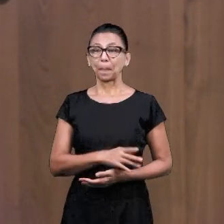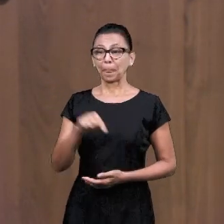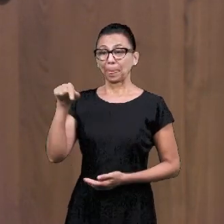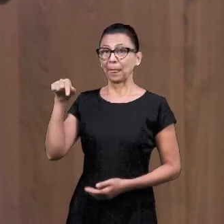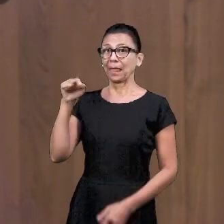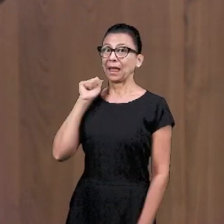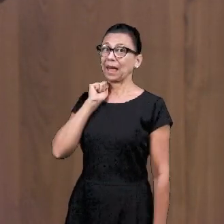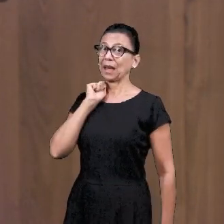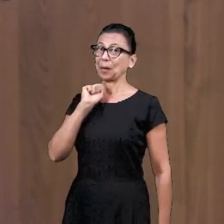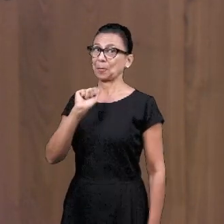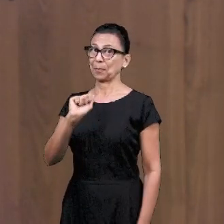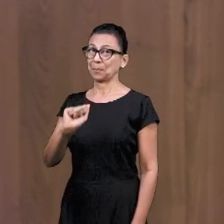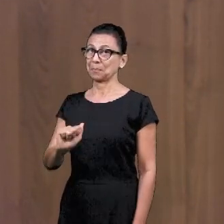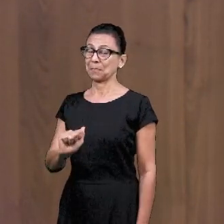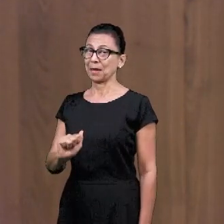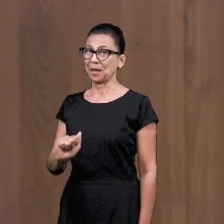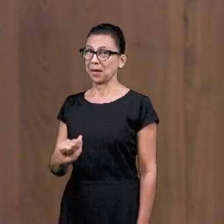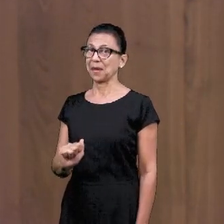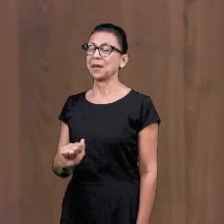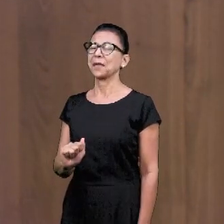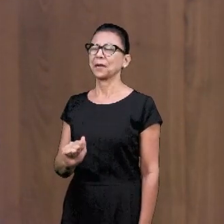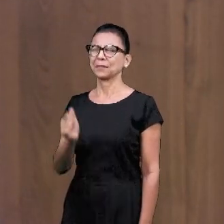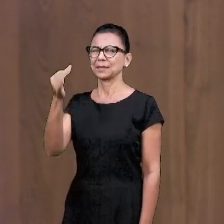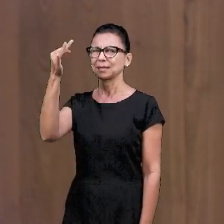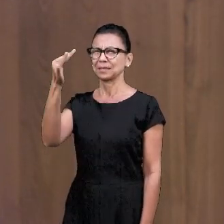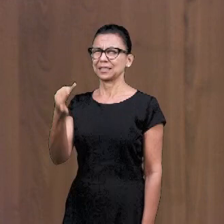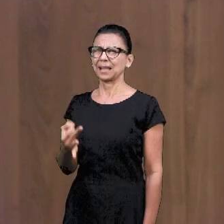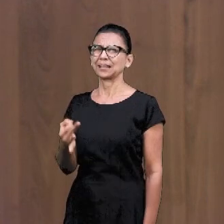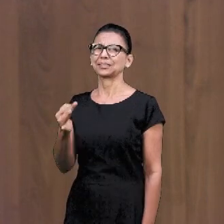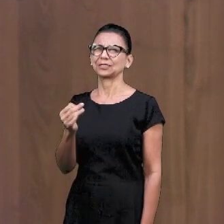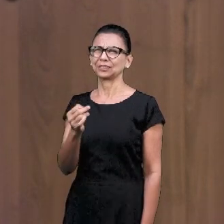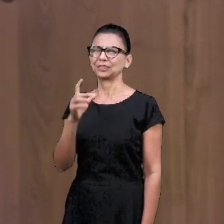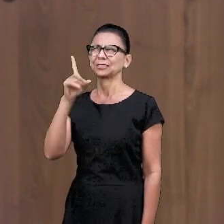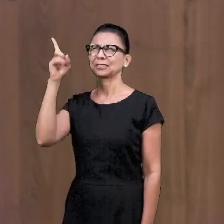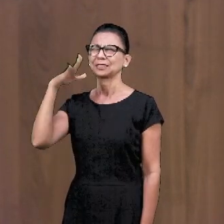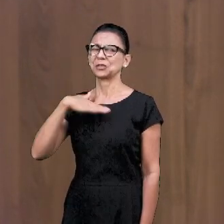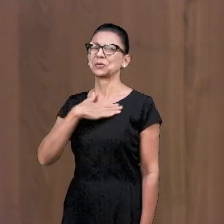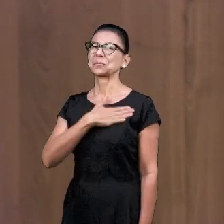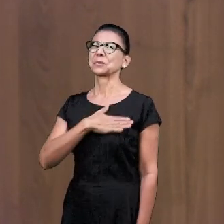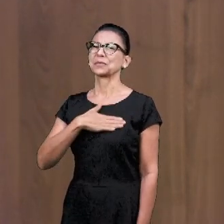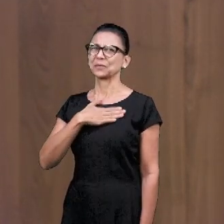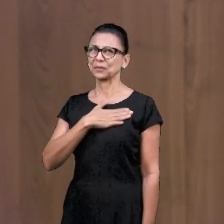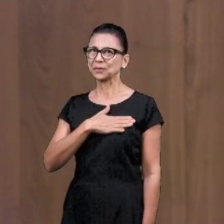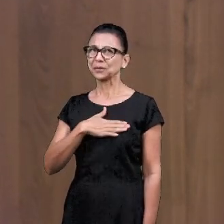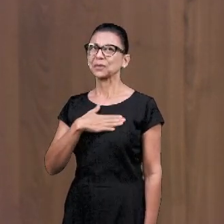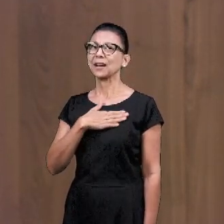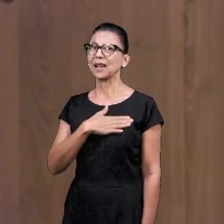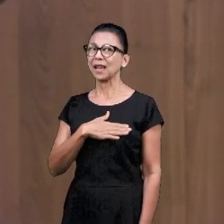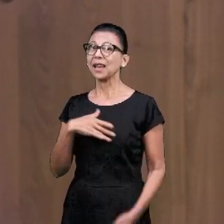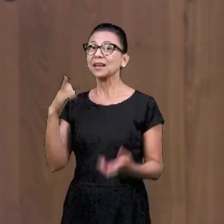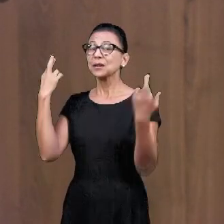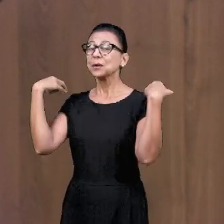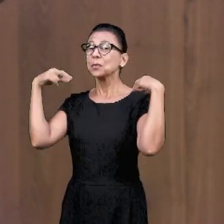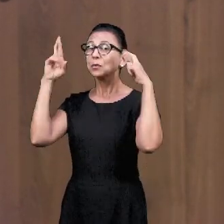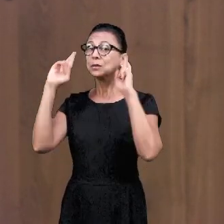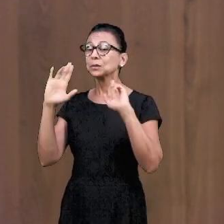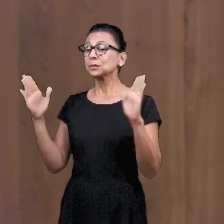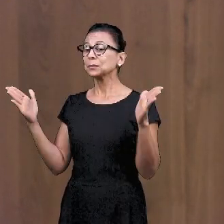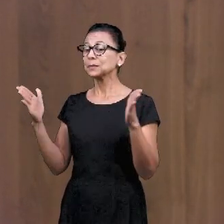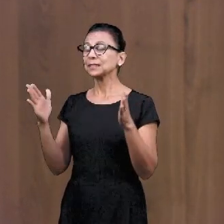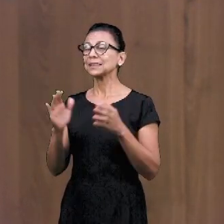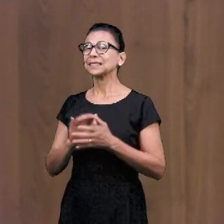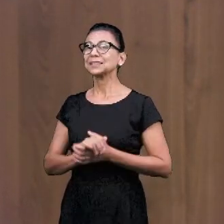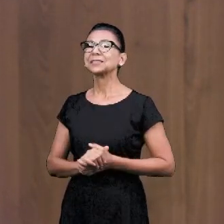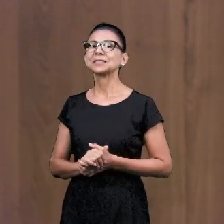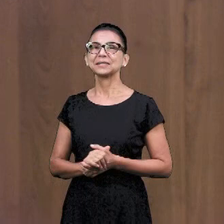Abel. Abel, il a offert ce qui a été le meilleur pour le Seigneur, ce qui a été agréable. Et nous